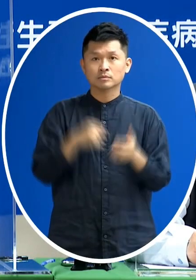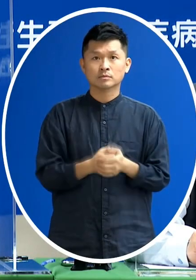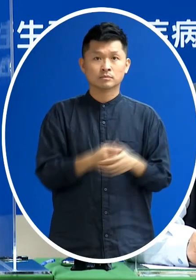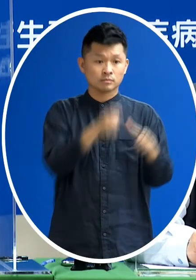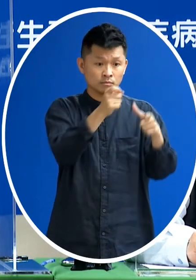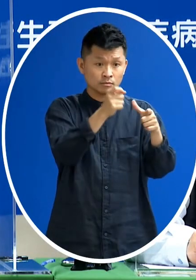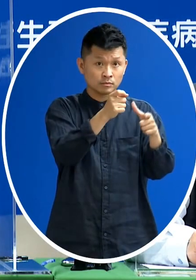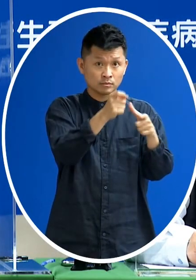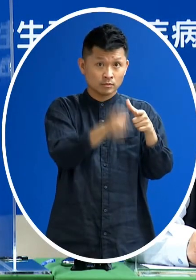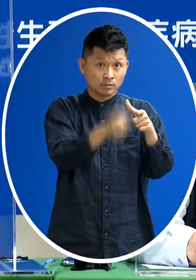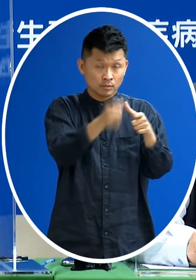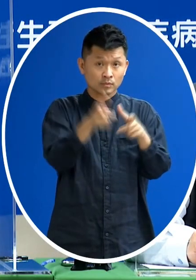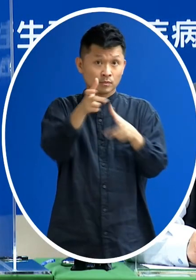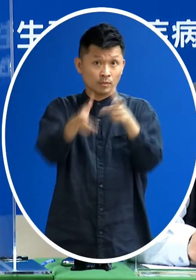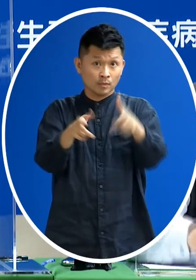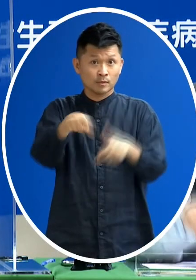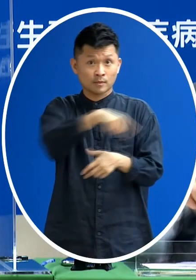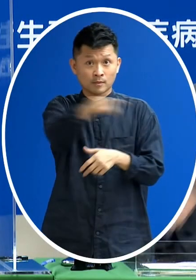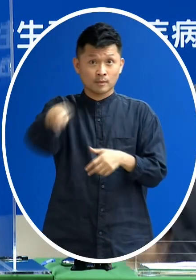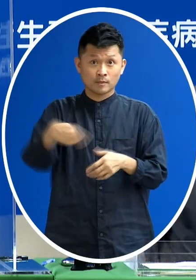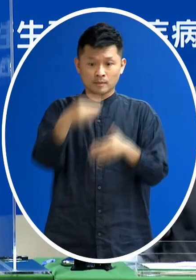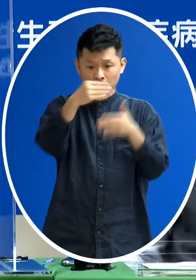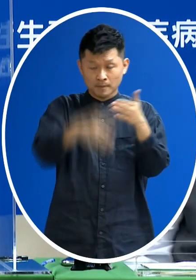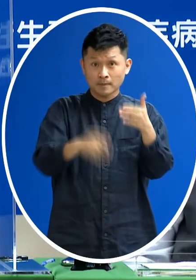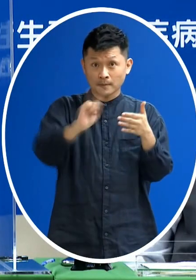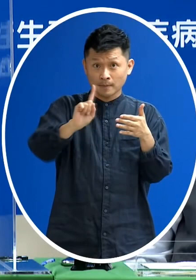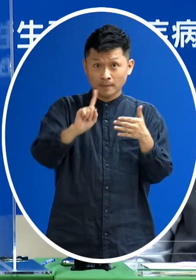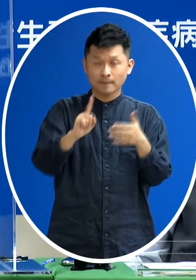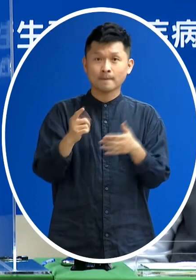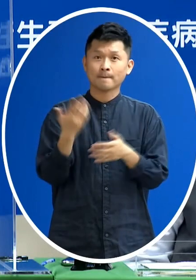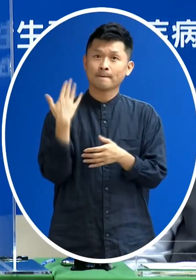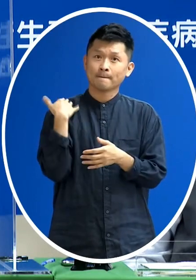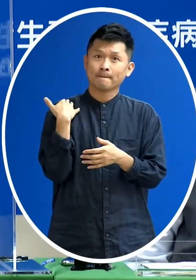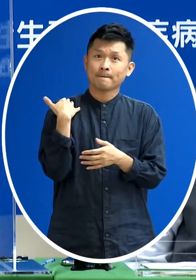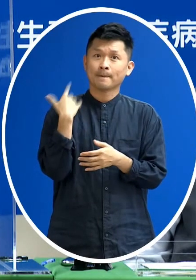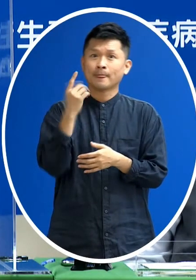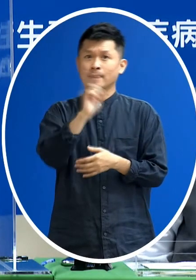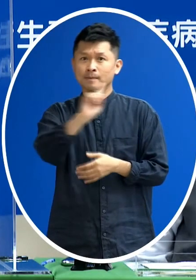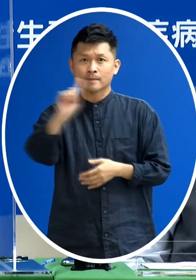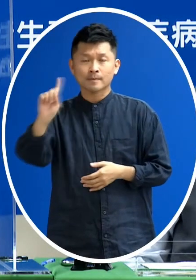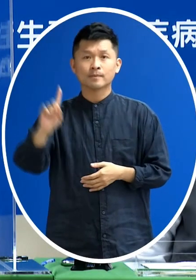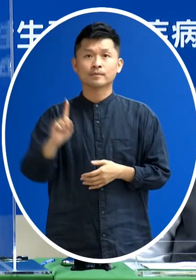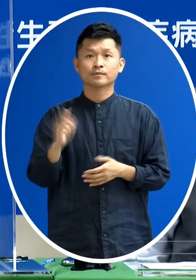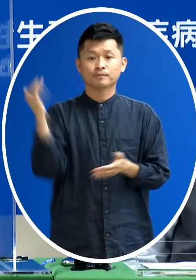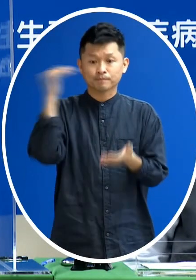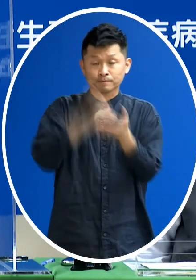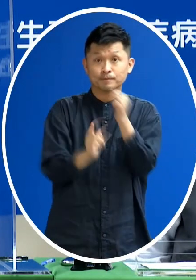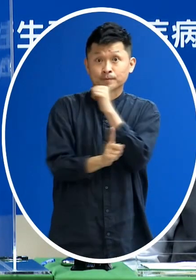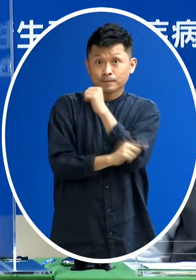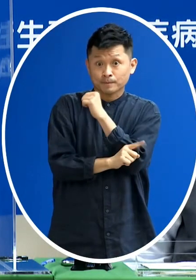格过往怎么样，那最后都在它能不能交货上面会表现出来，我